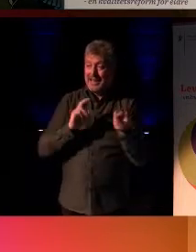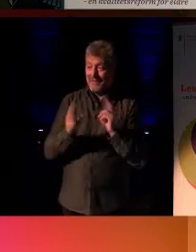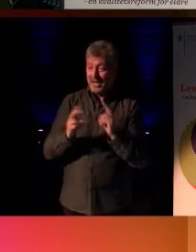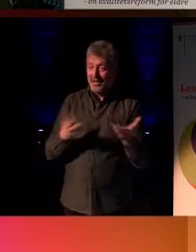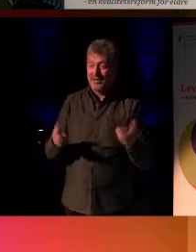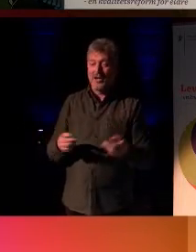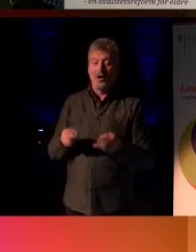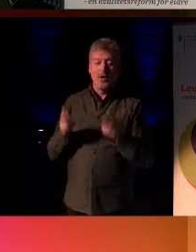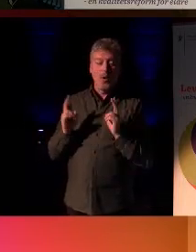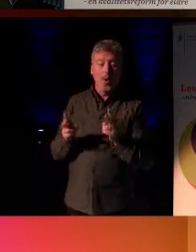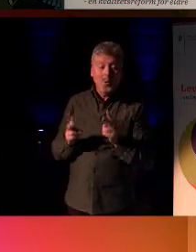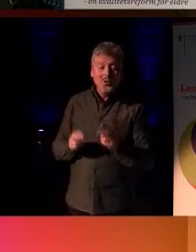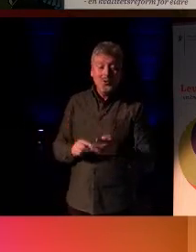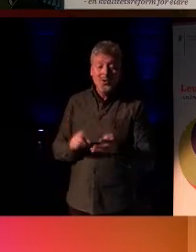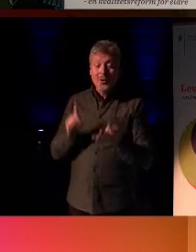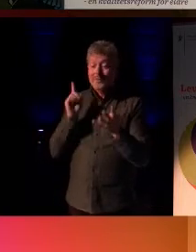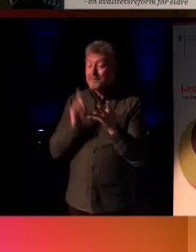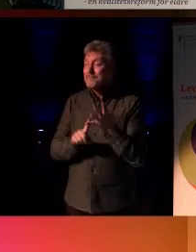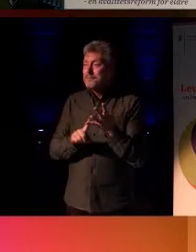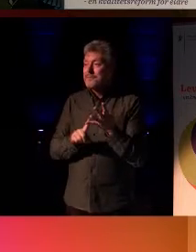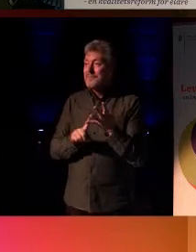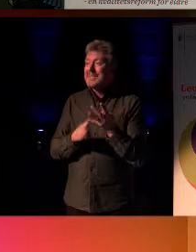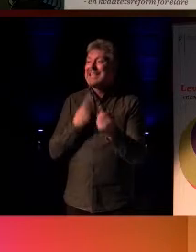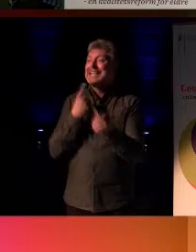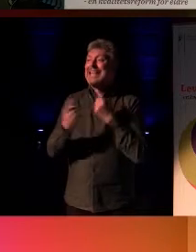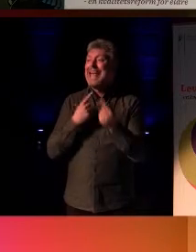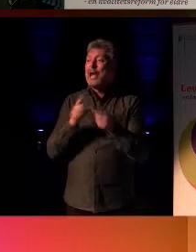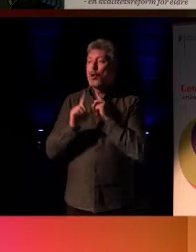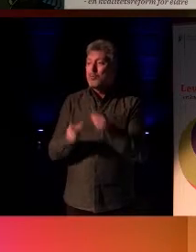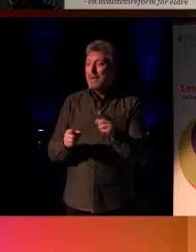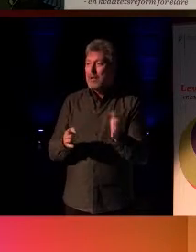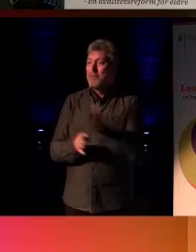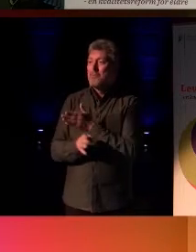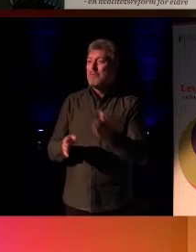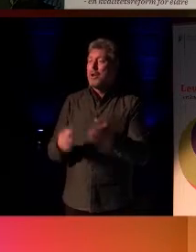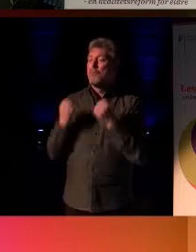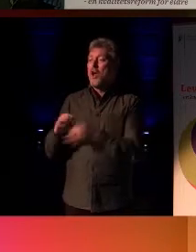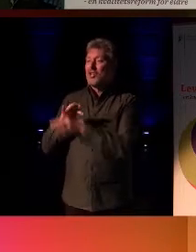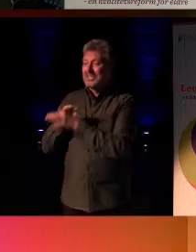Og vi venter ikke minst på dialogmelding mellom fastlege og sykehuslege.